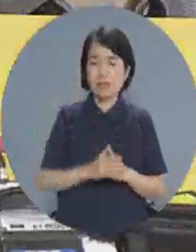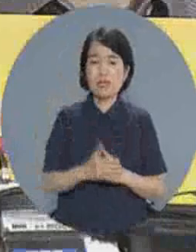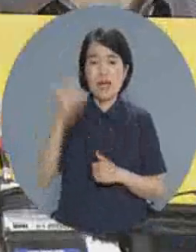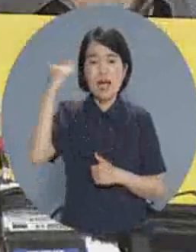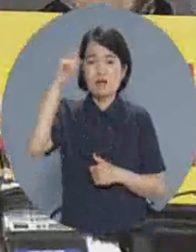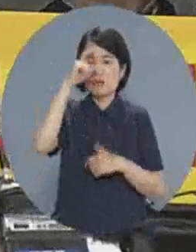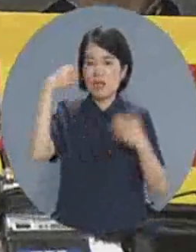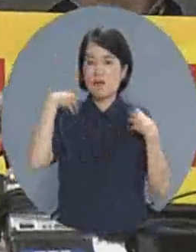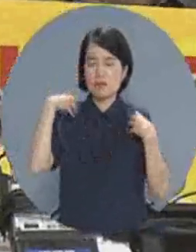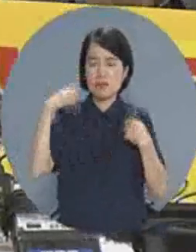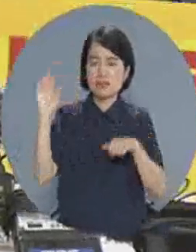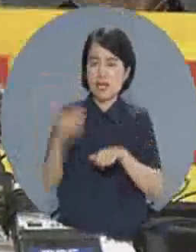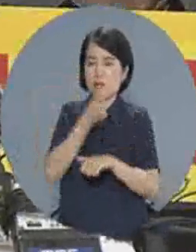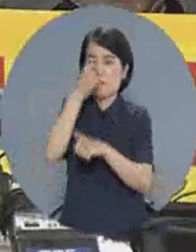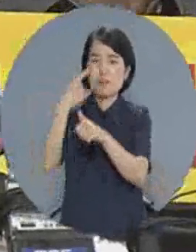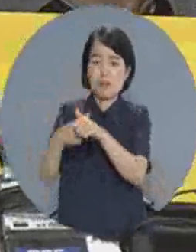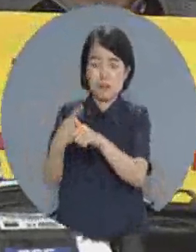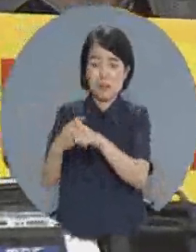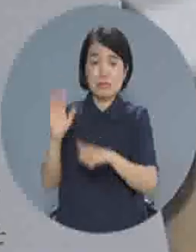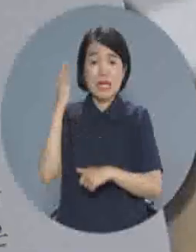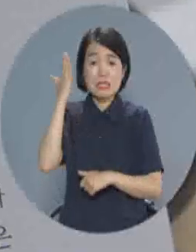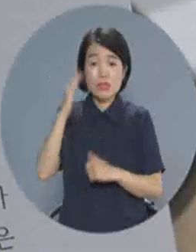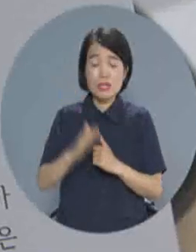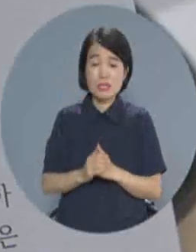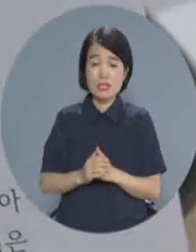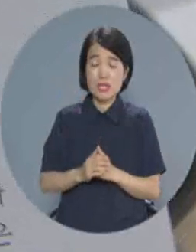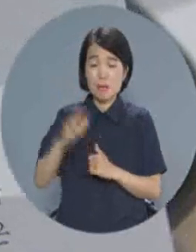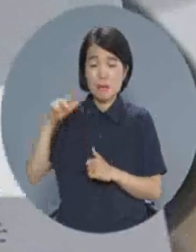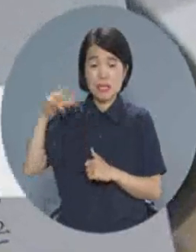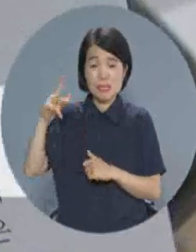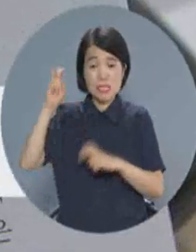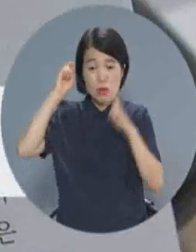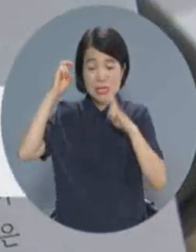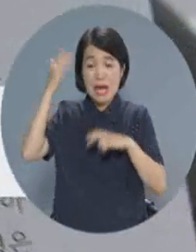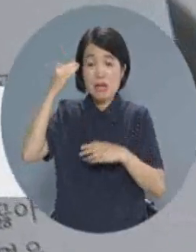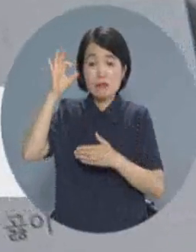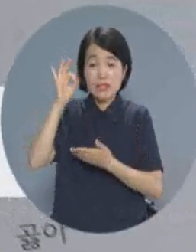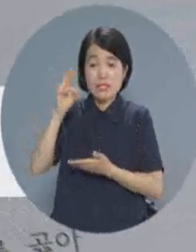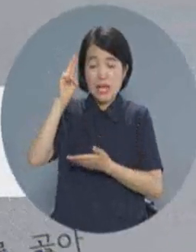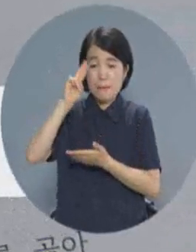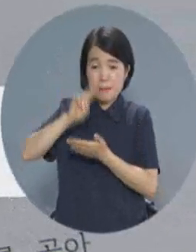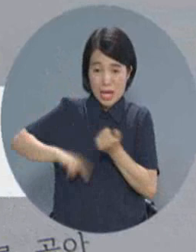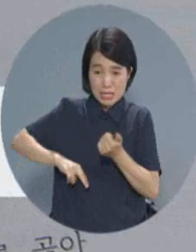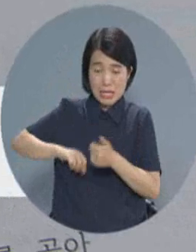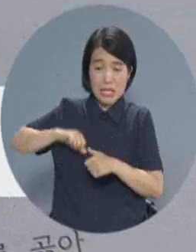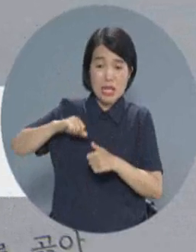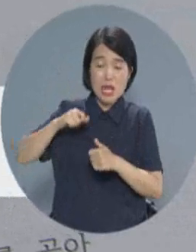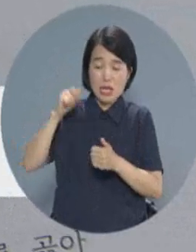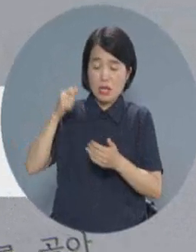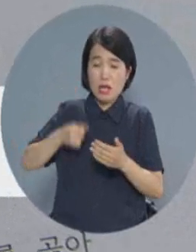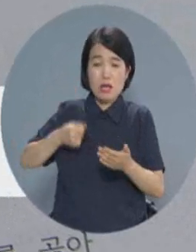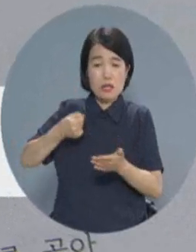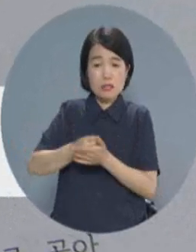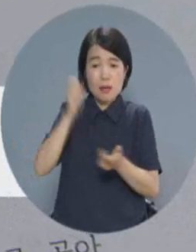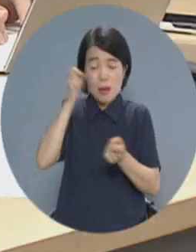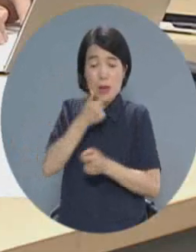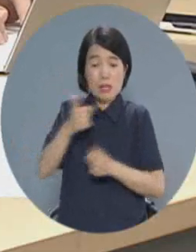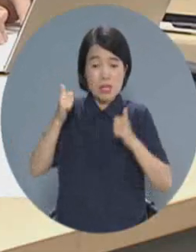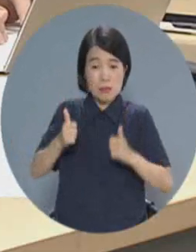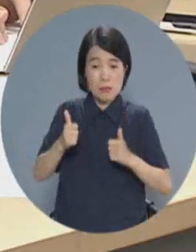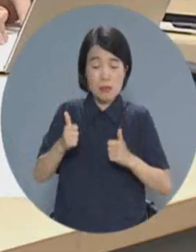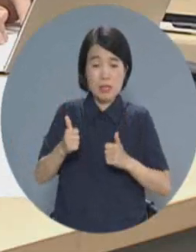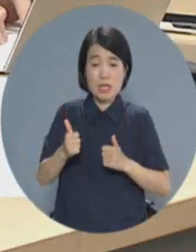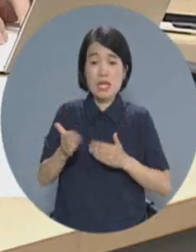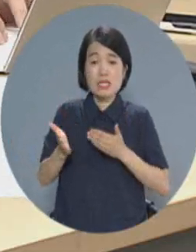우리 정부를 비판했습니다. 최근엔 미쓰비시 중공업 국내 자산 강제 매각 결정을 앞둔 대법원에